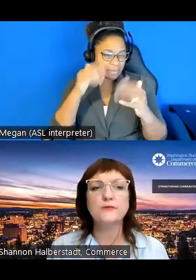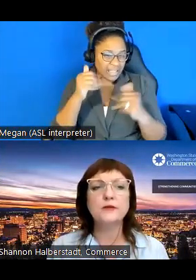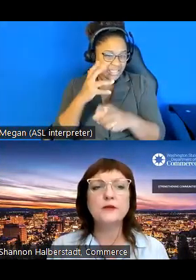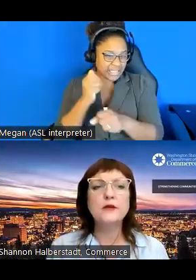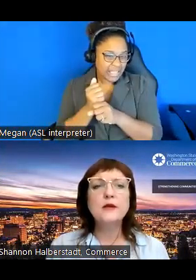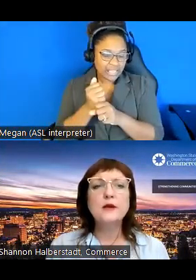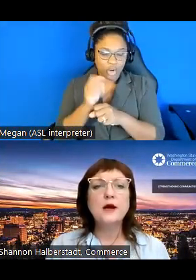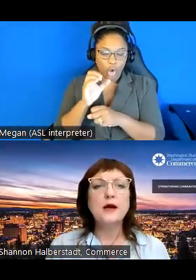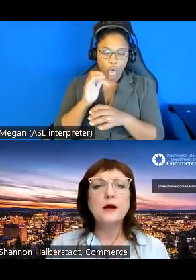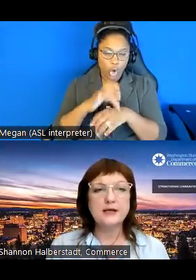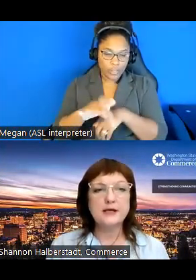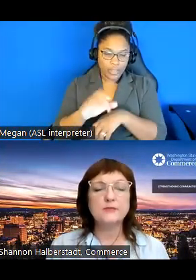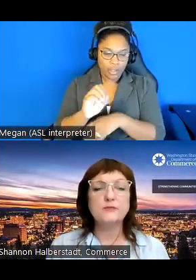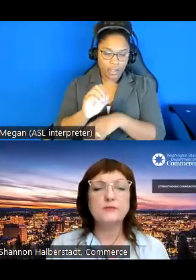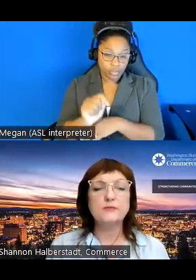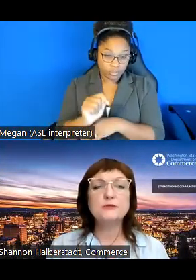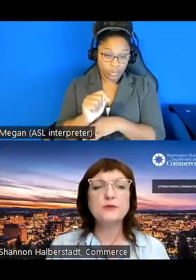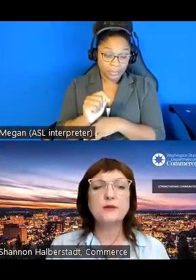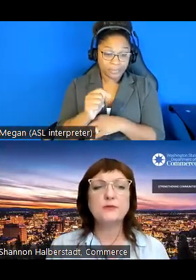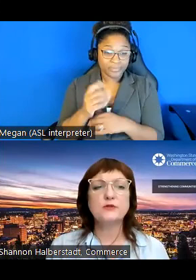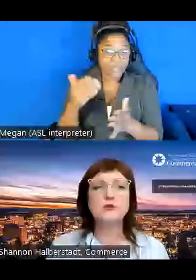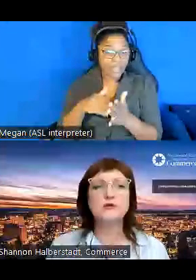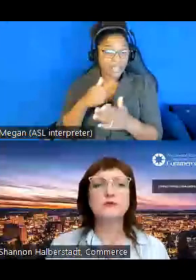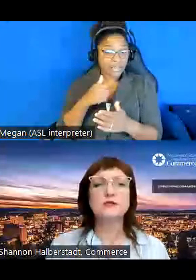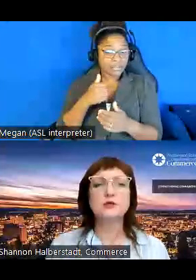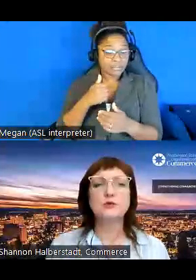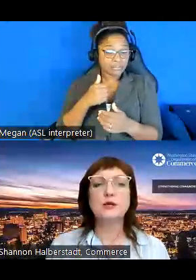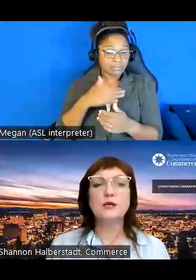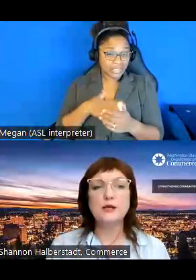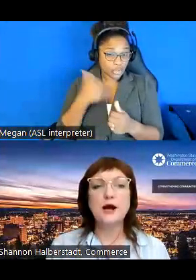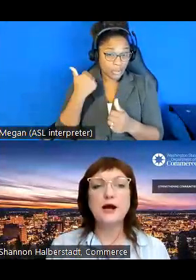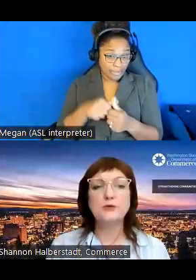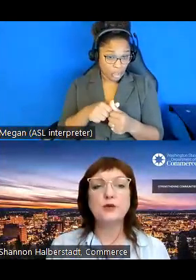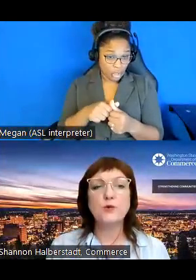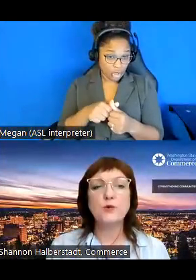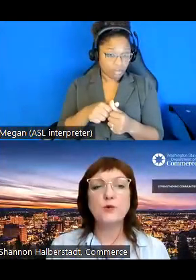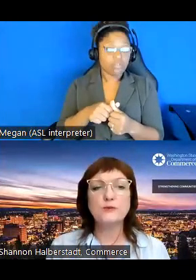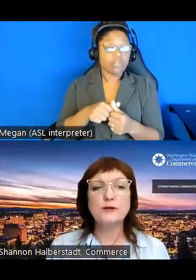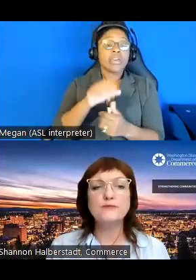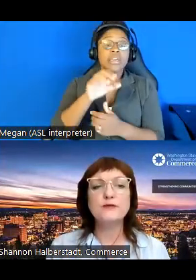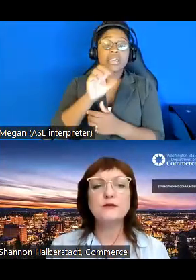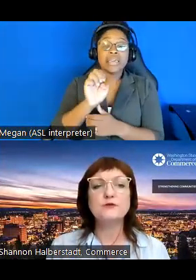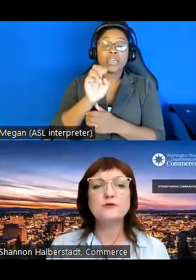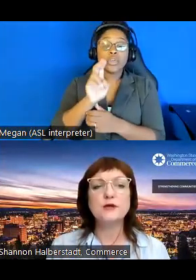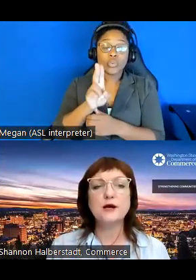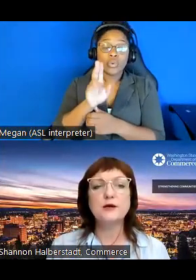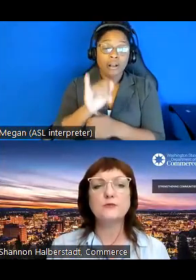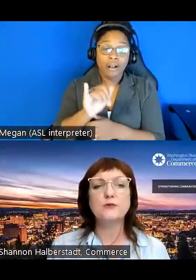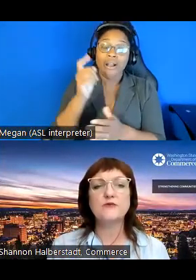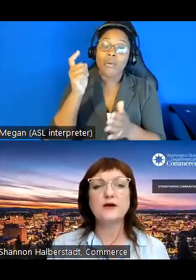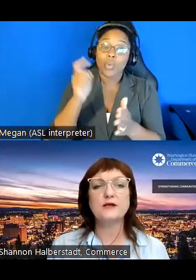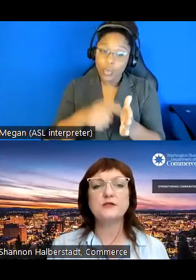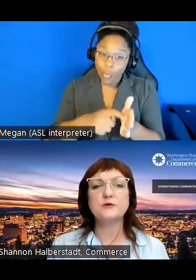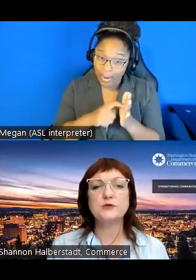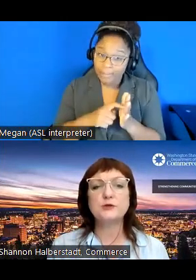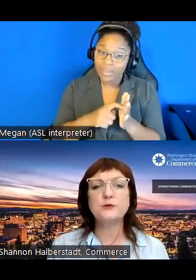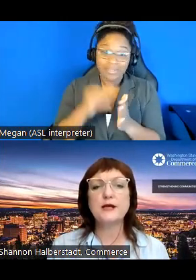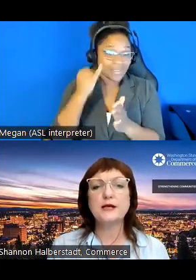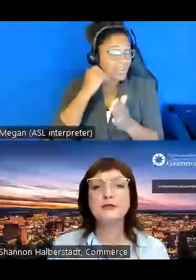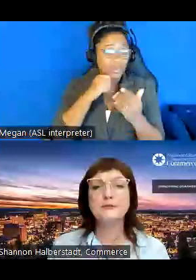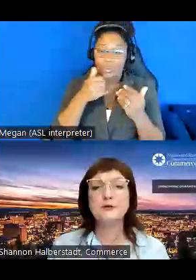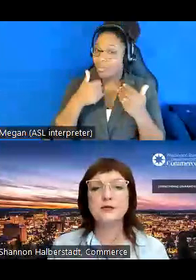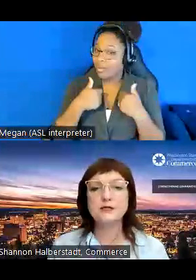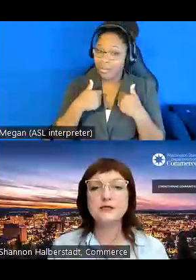그 수요한 자금에 대한 notification은 10월 초에 나옵니다.